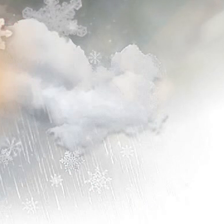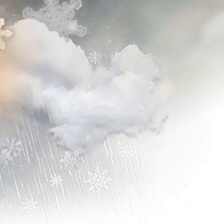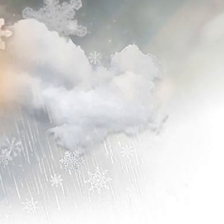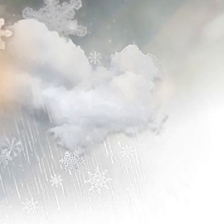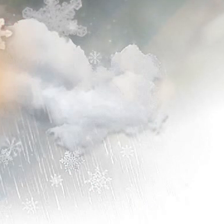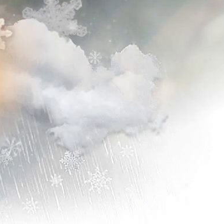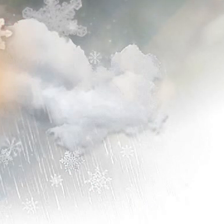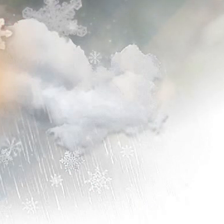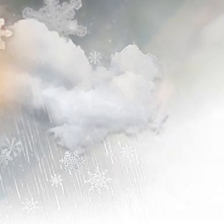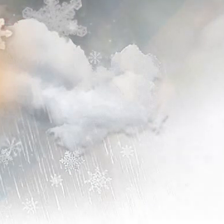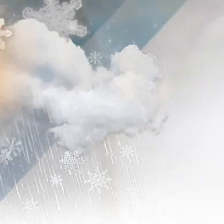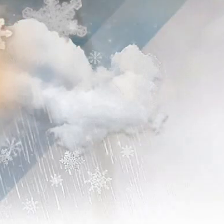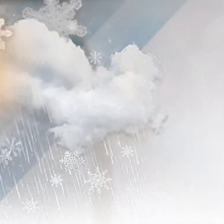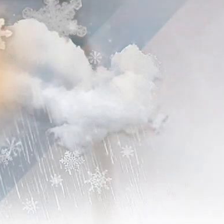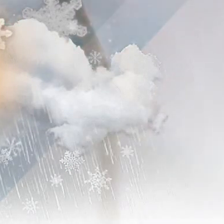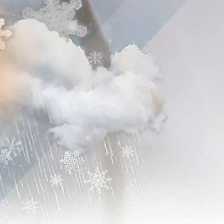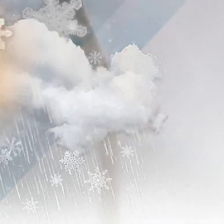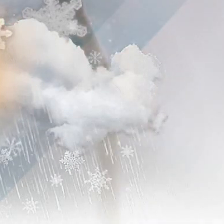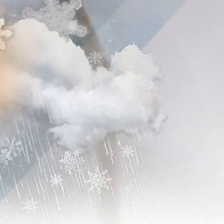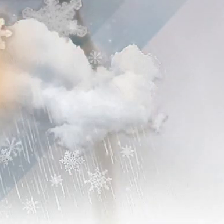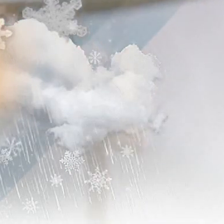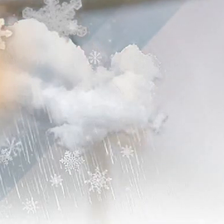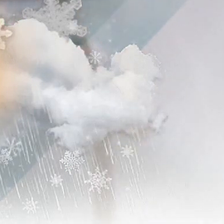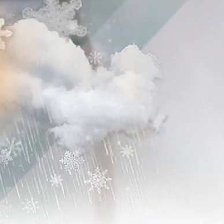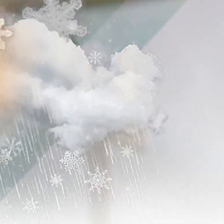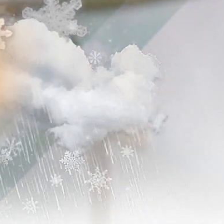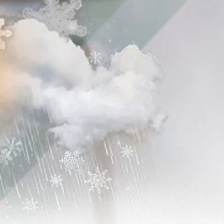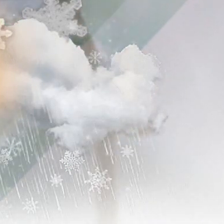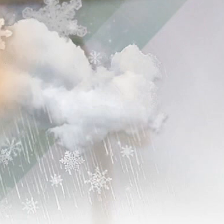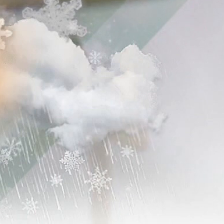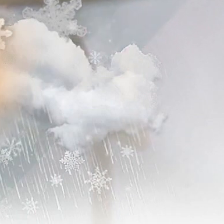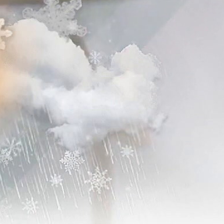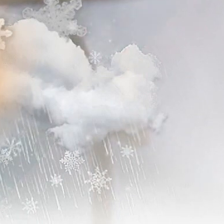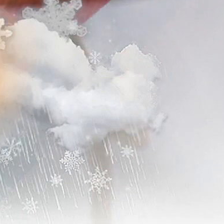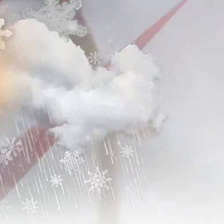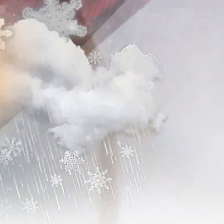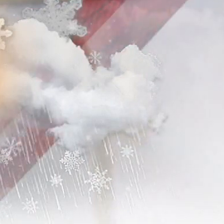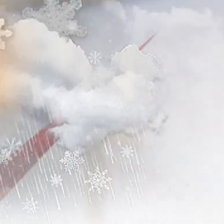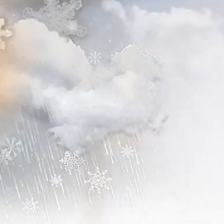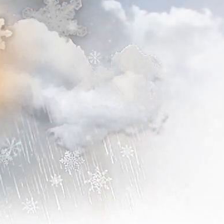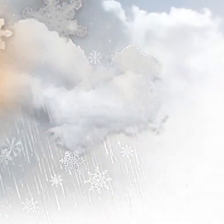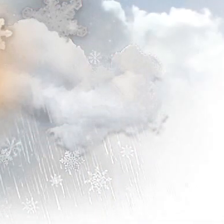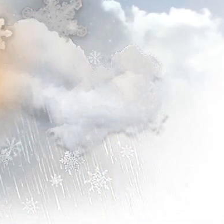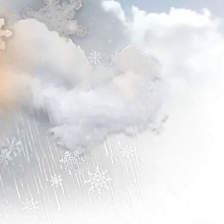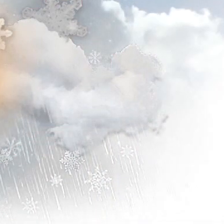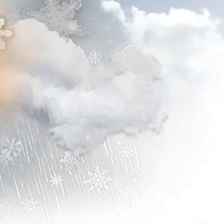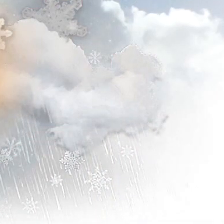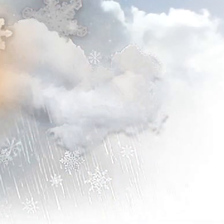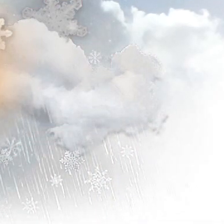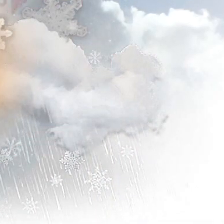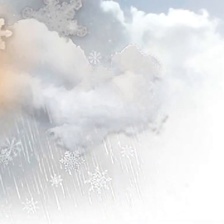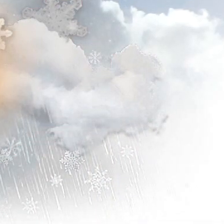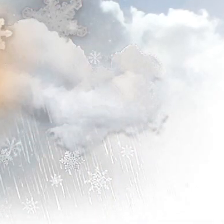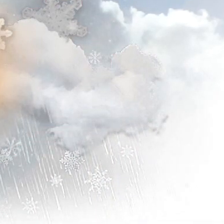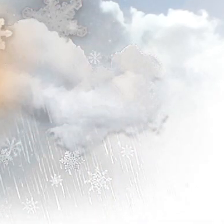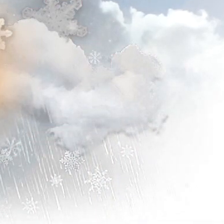Астраўцы, Ашмянах і Смаргоні будзе каля 2 градусаў марозу раніцай, каля 0 днём і да мінус 1